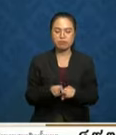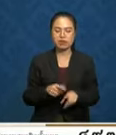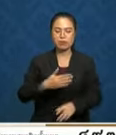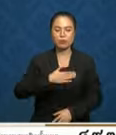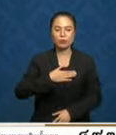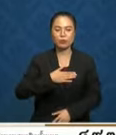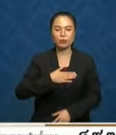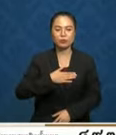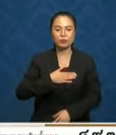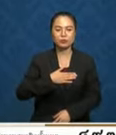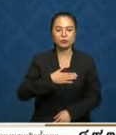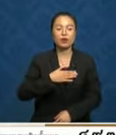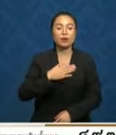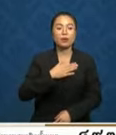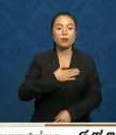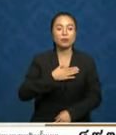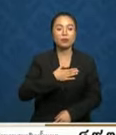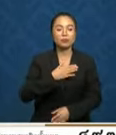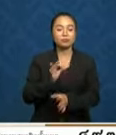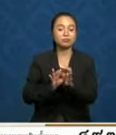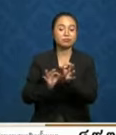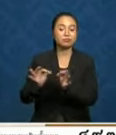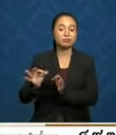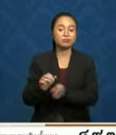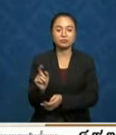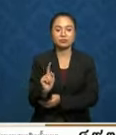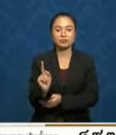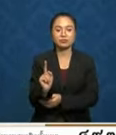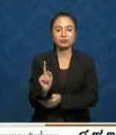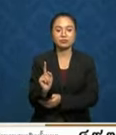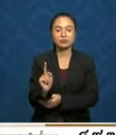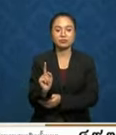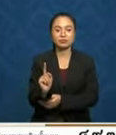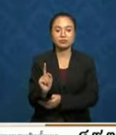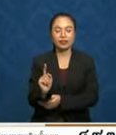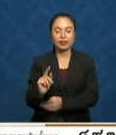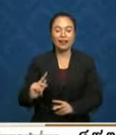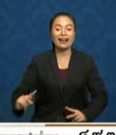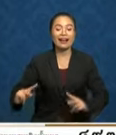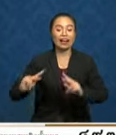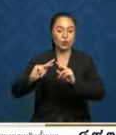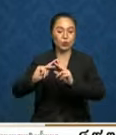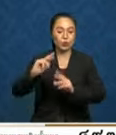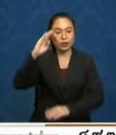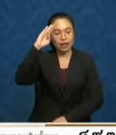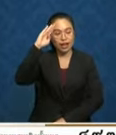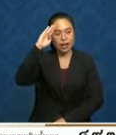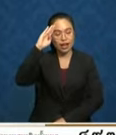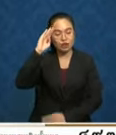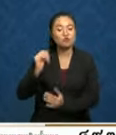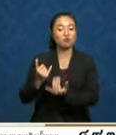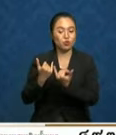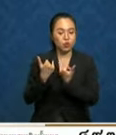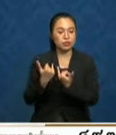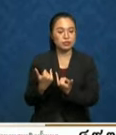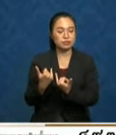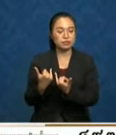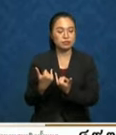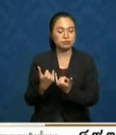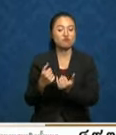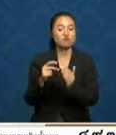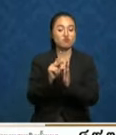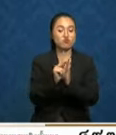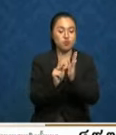คิดไม่ต่างกันผมกำลังจะเรียนว่าที่กระทรวงกลาโหมเองก็กำลังกฎหมาย